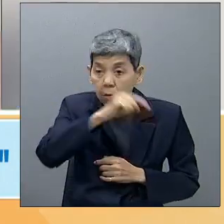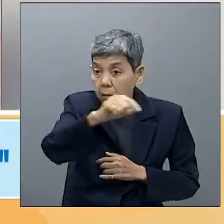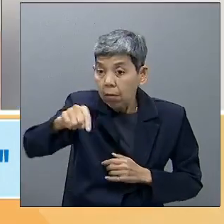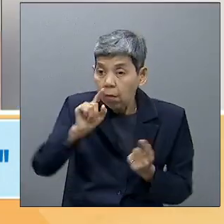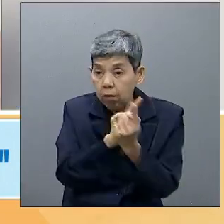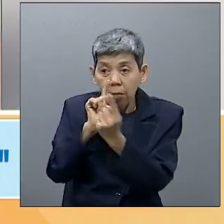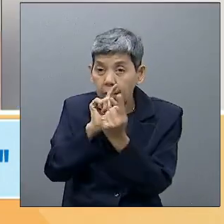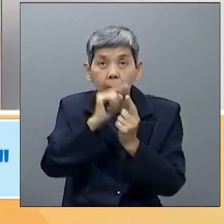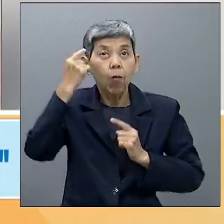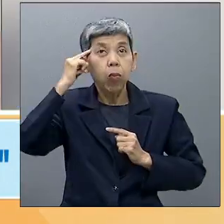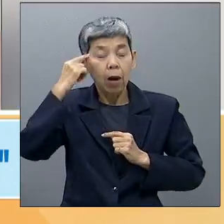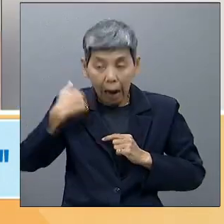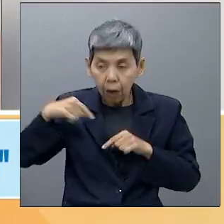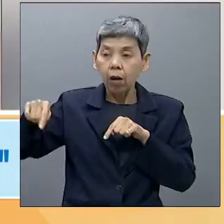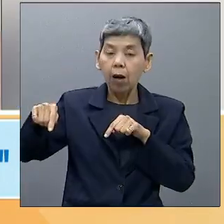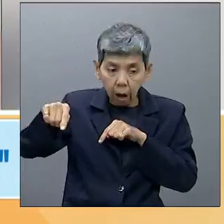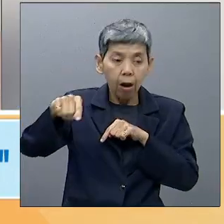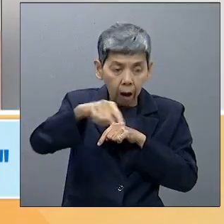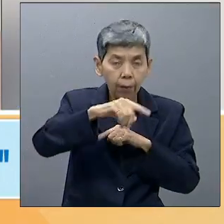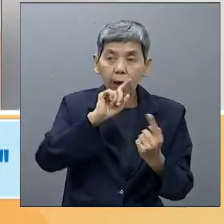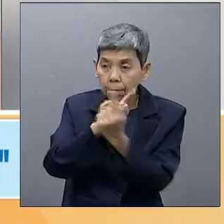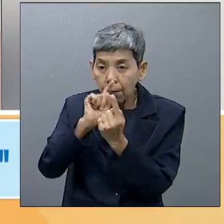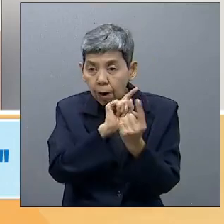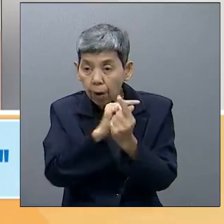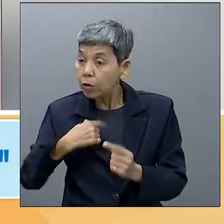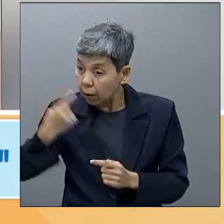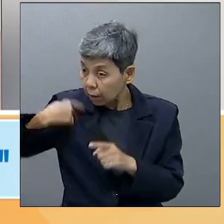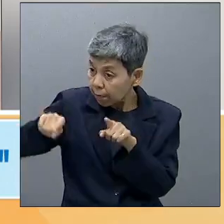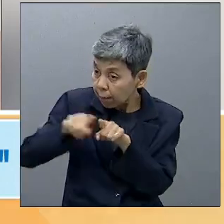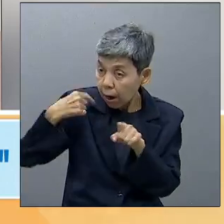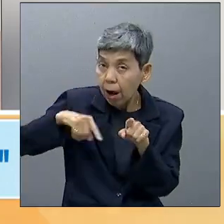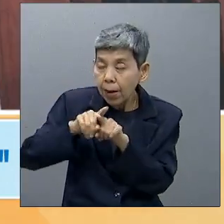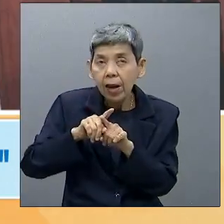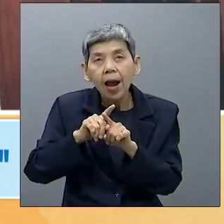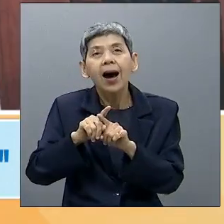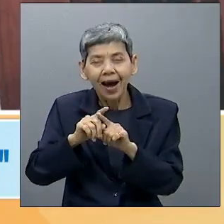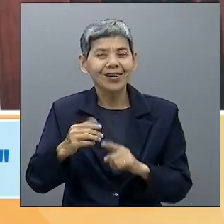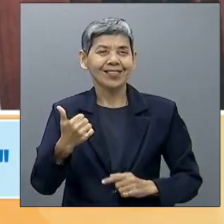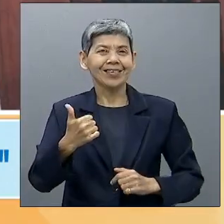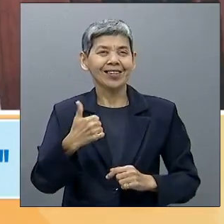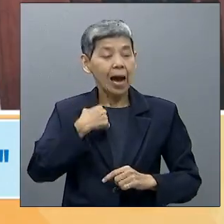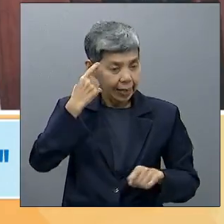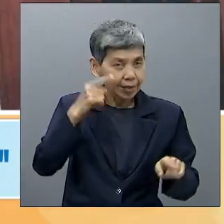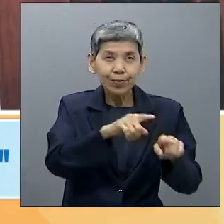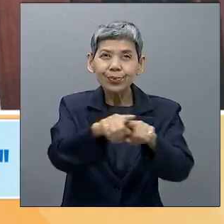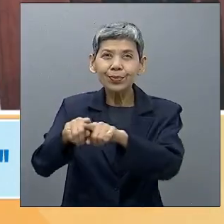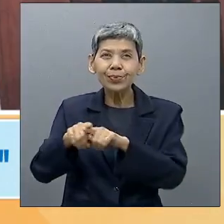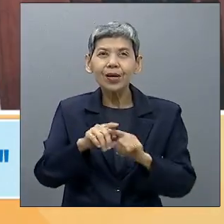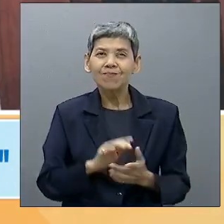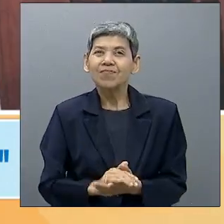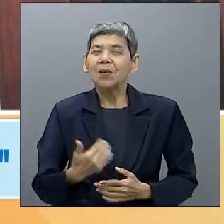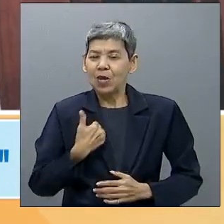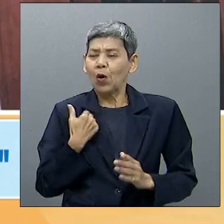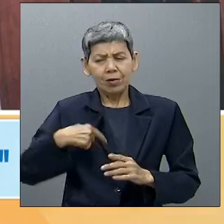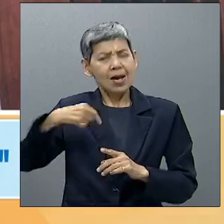ใครเลยหรืออย่างว่าเรามีเพื่อนอีกหนึ่งคนสองคนเวลาเจอคนที่ชอบดูการประกวดนางงามเหมือนเราเนี่ยคือดีใจมากนะดีใจว่ามีค